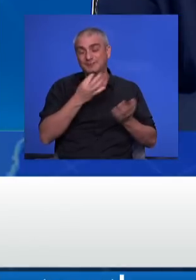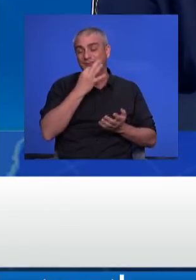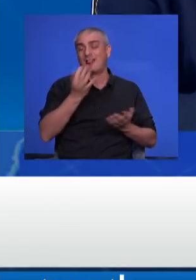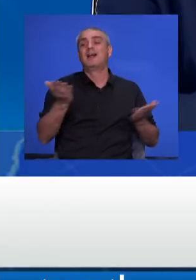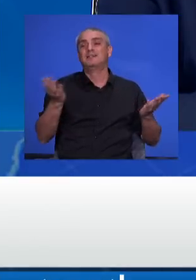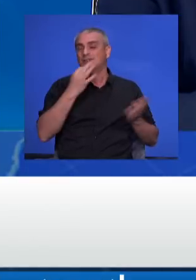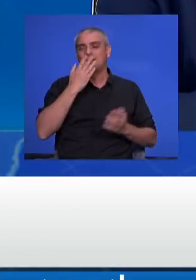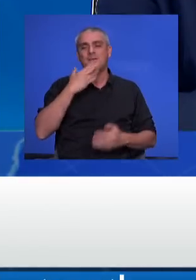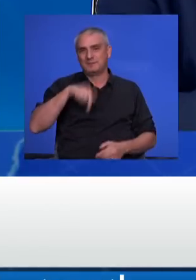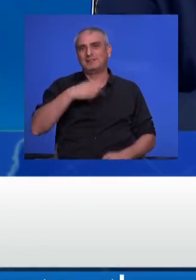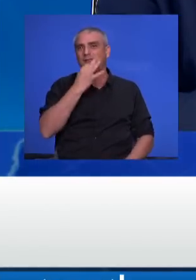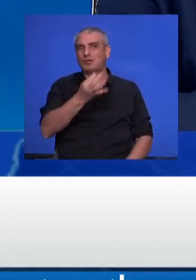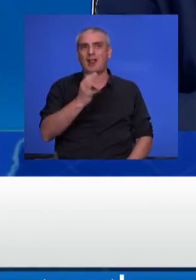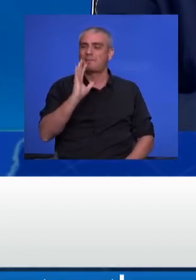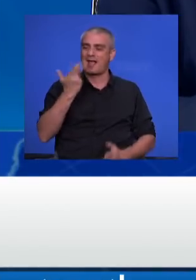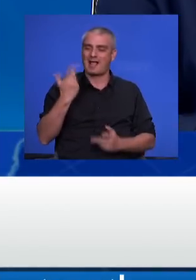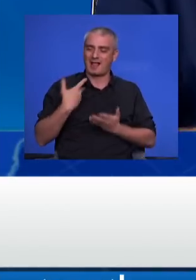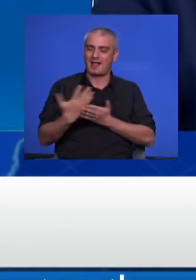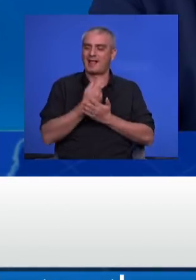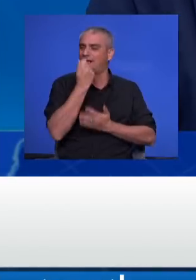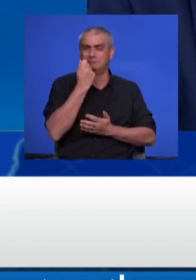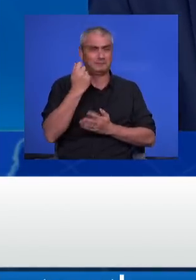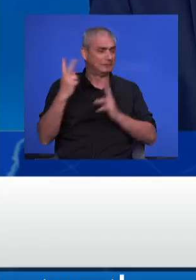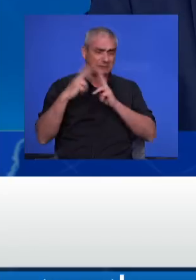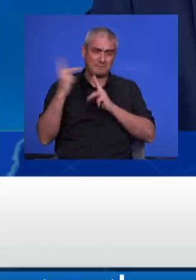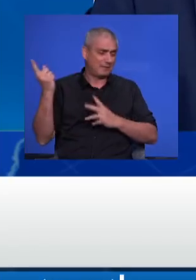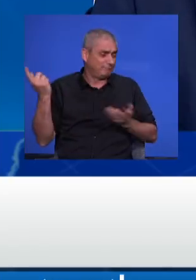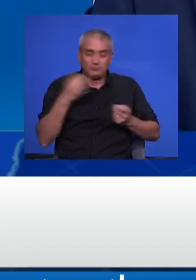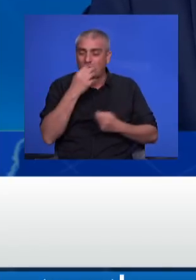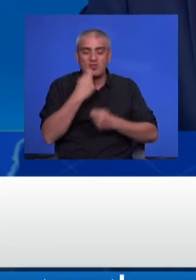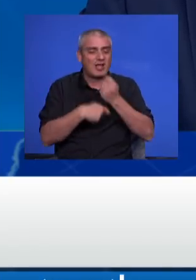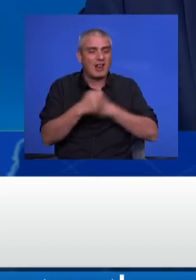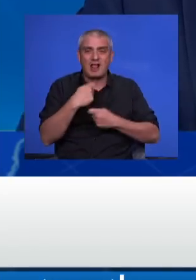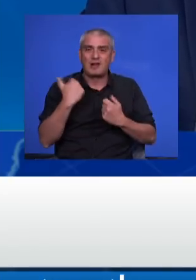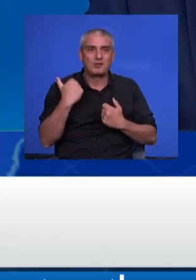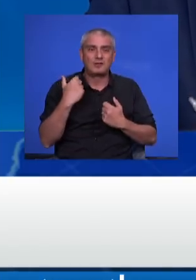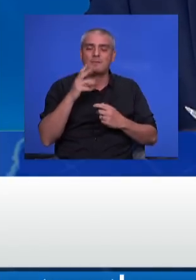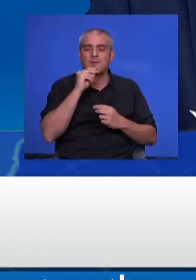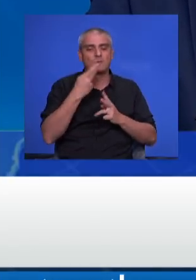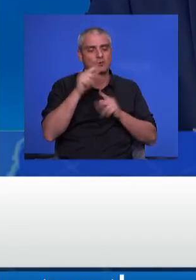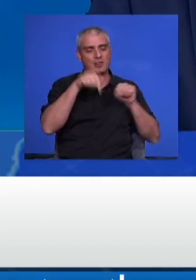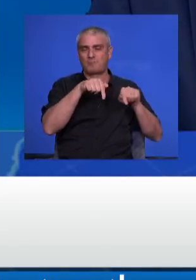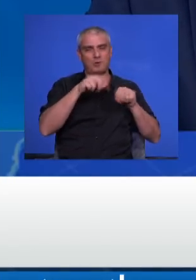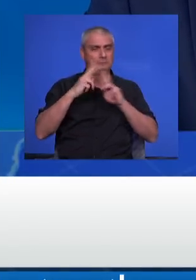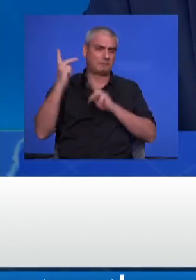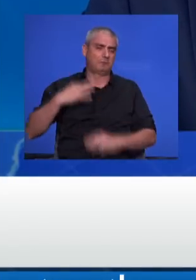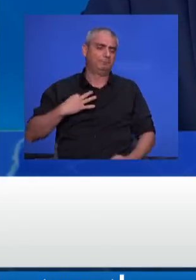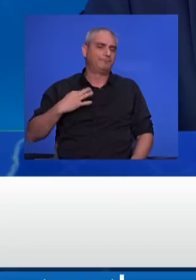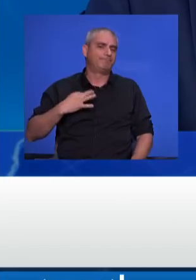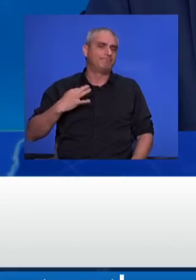זה שואלים בישראל, מה, איך נשיג את הכסף? השאלות הכלכליות, פיננסיות האלה, מדברות יותר לפה מאשר הצרפתים.